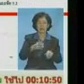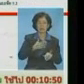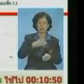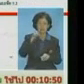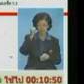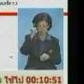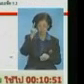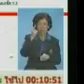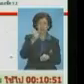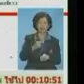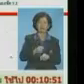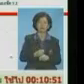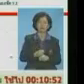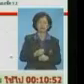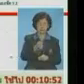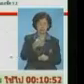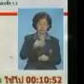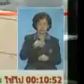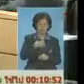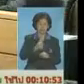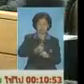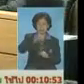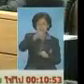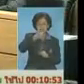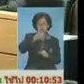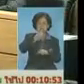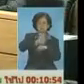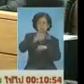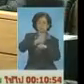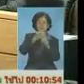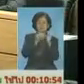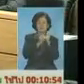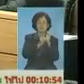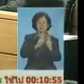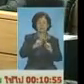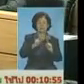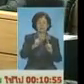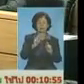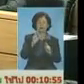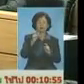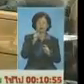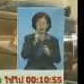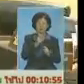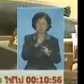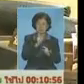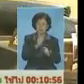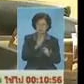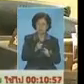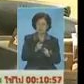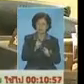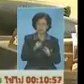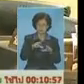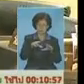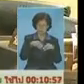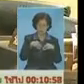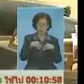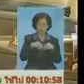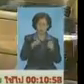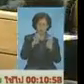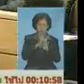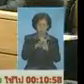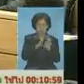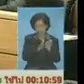ครับอยากชนะผู้ว่าอยากชนะเลือกตั้งผู้ว่าครับแต่ว่าข้อเท็จจริงเนี่ยท่านต้องยอมรับ ว่ามันเป็นแบบนี้จะไปบิดจะไป